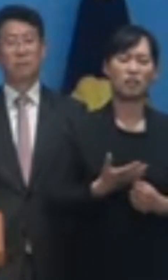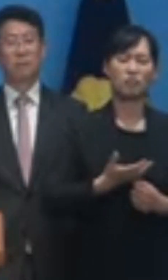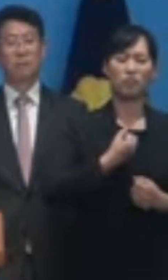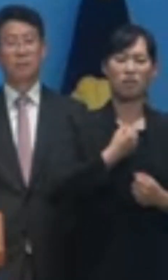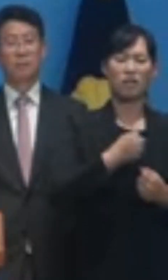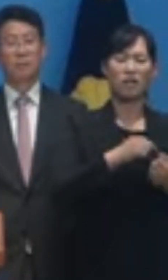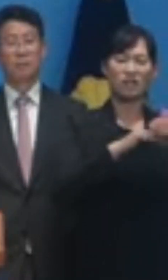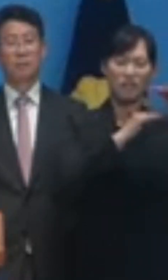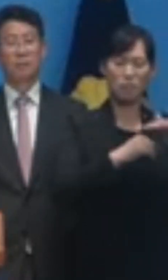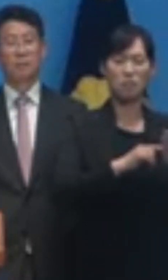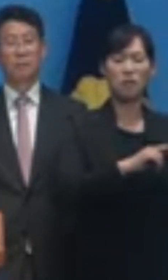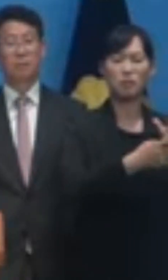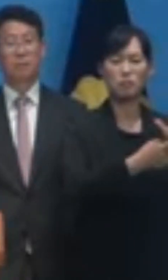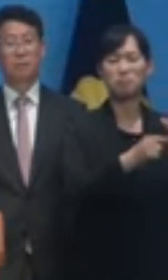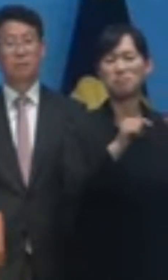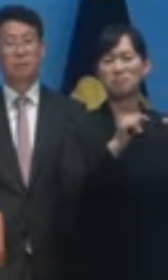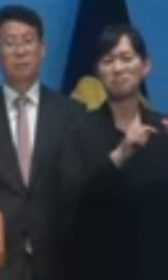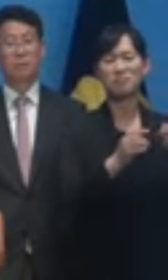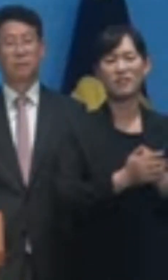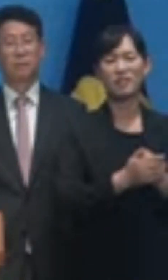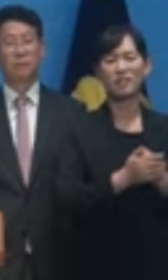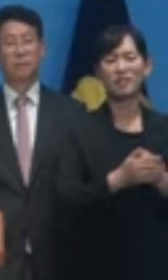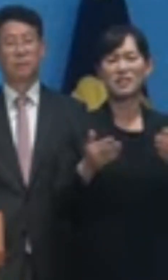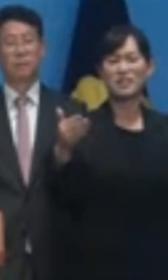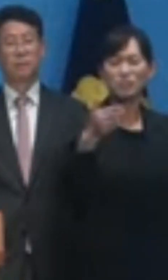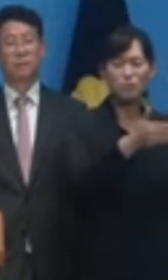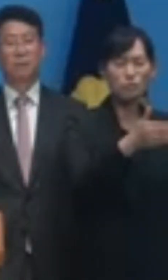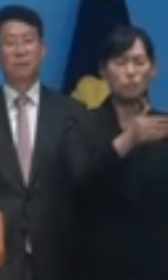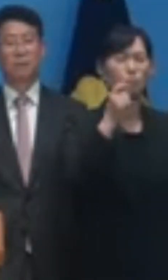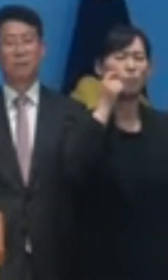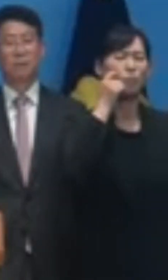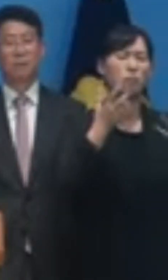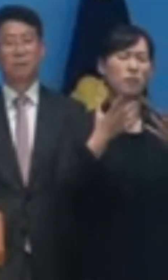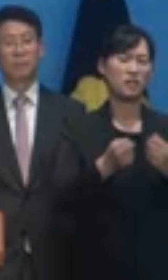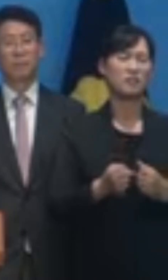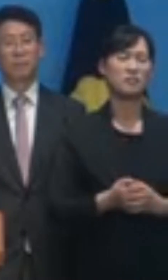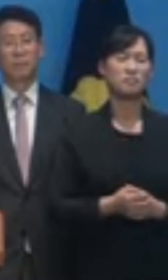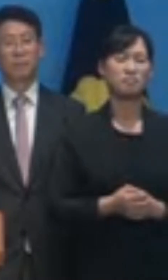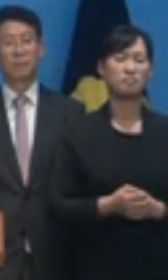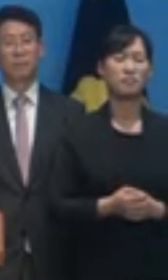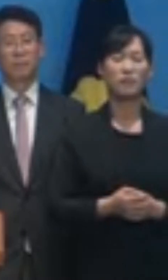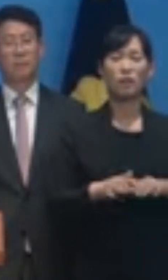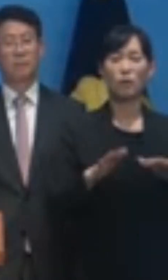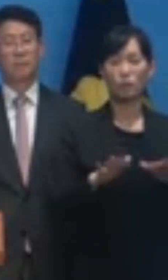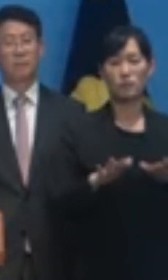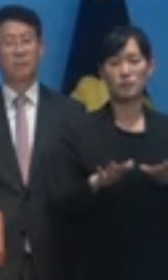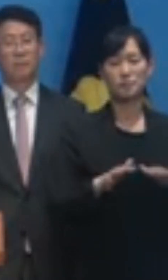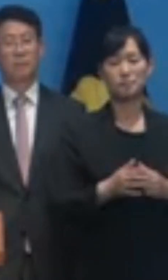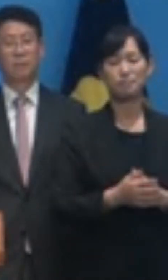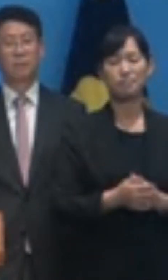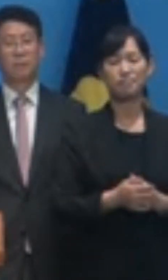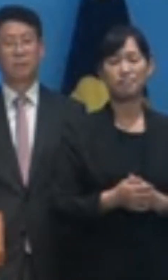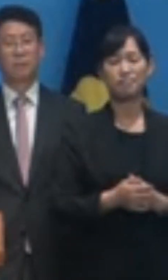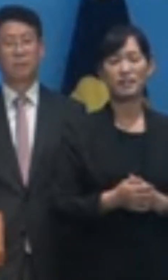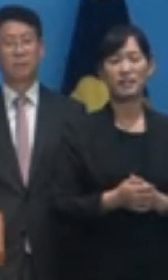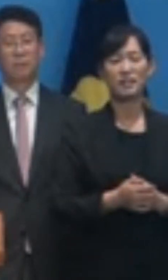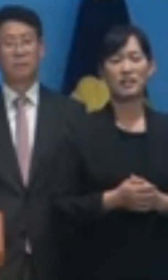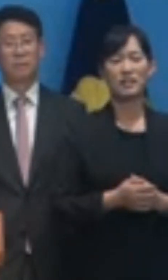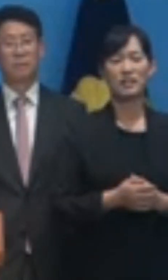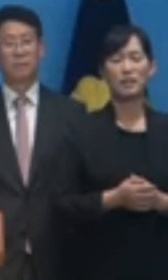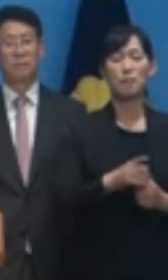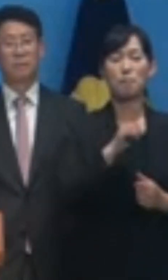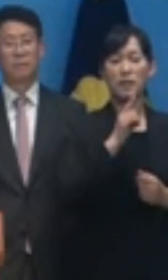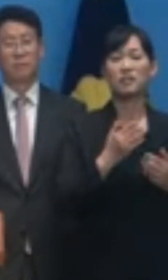드러나도 해당 사안이 주목받지 못하는 경우가 많습니다. 오늘 이 자리에서 저희가